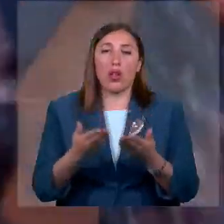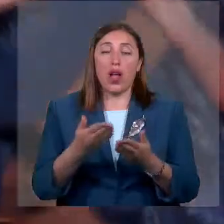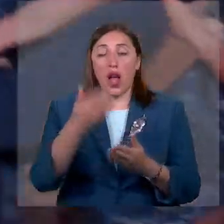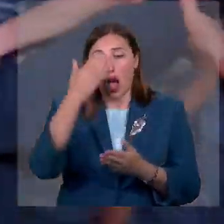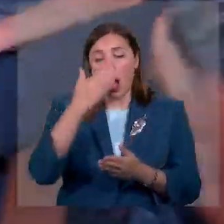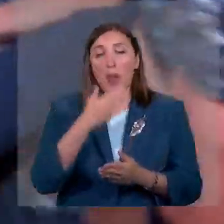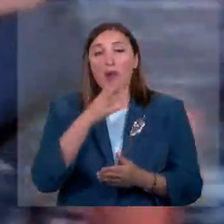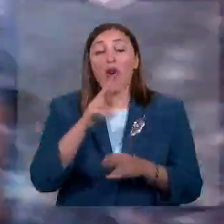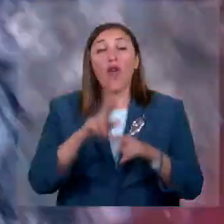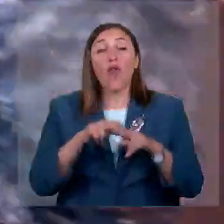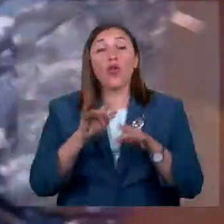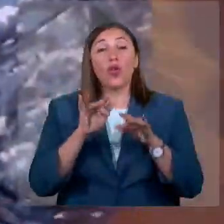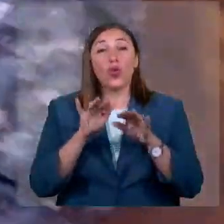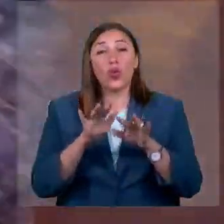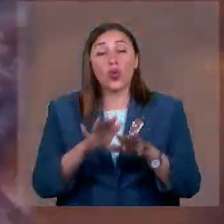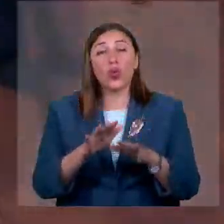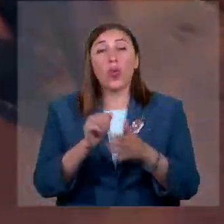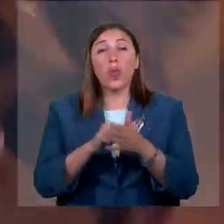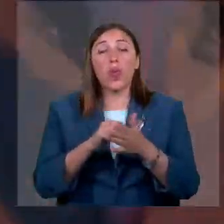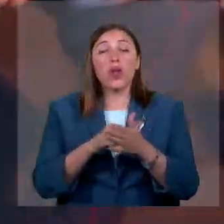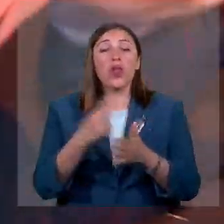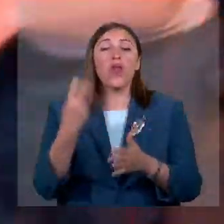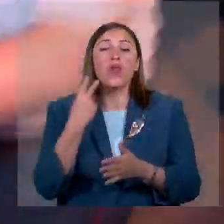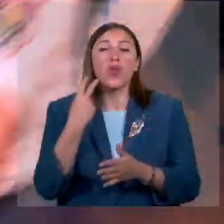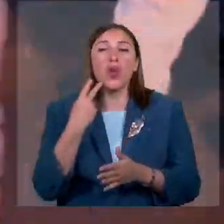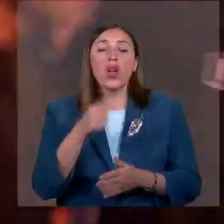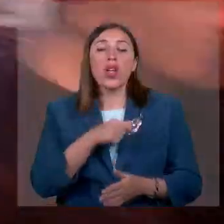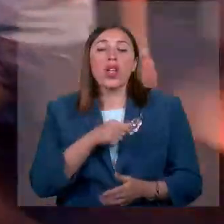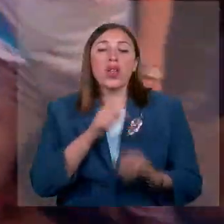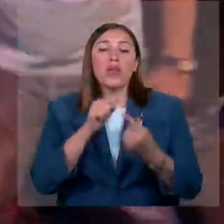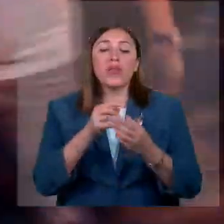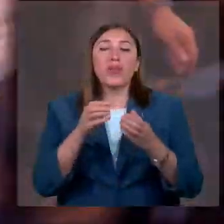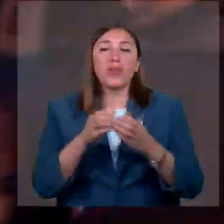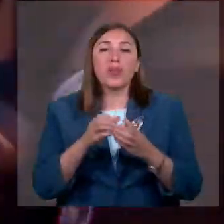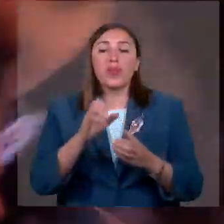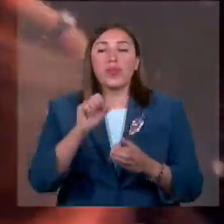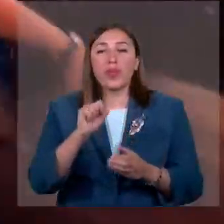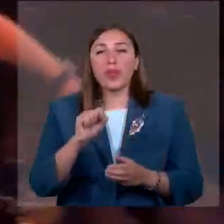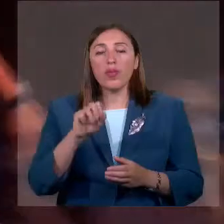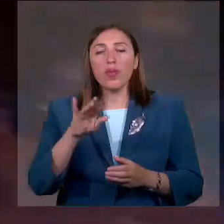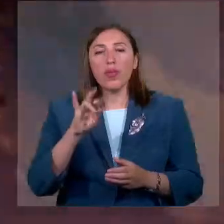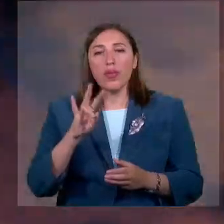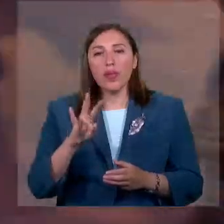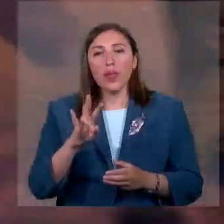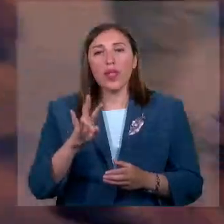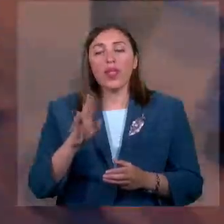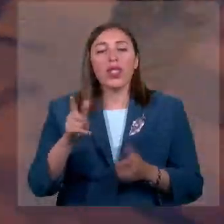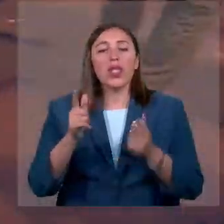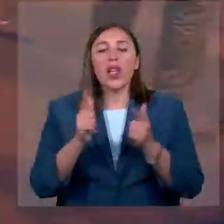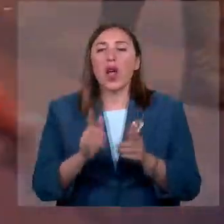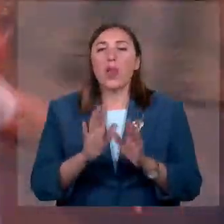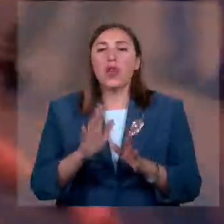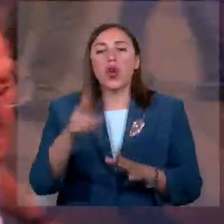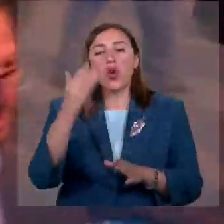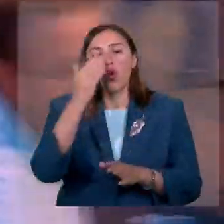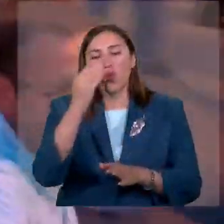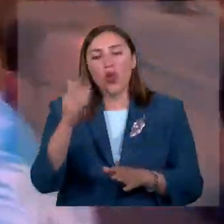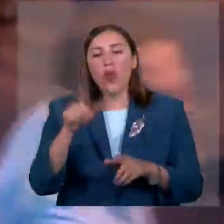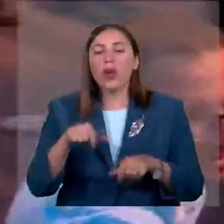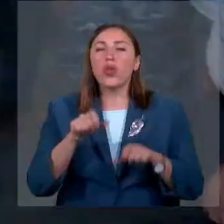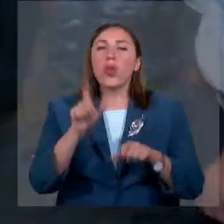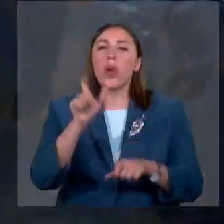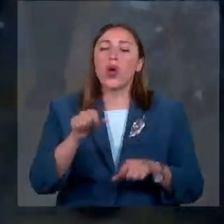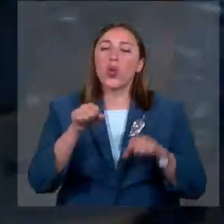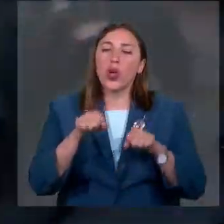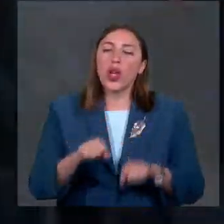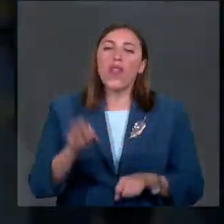Ամրանը ոստիկանության գործողությունների ստուժած ընդդիմադիր Հայաստան խմբակցության պատգամավոր Արծիկ Մինասյանը համաձայն չէ ժողովրդավարության ու մարդու իրավունքների